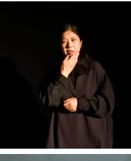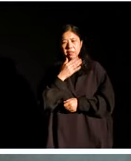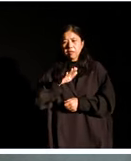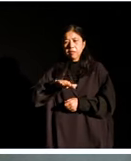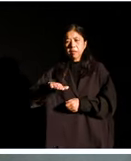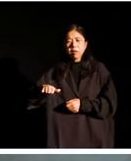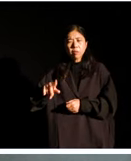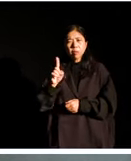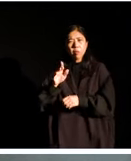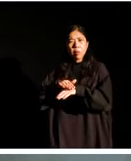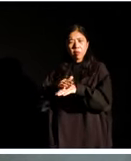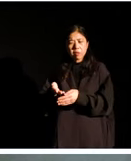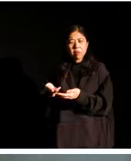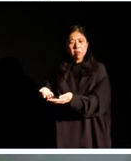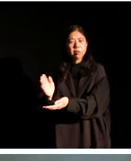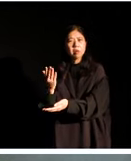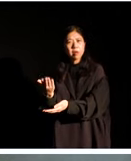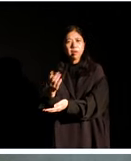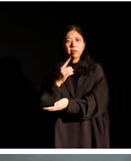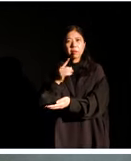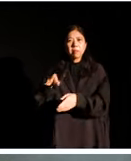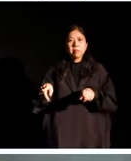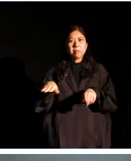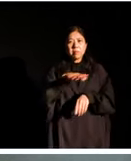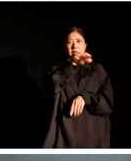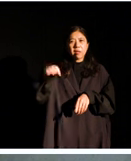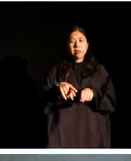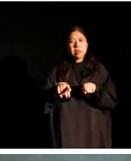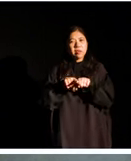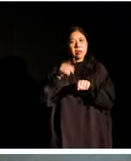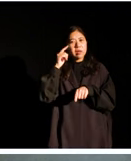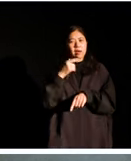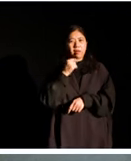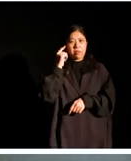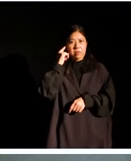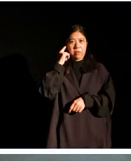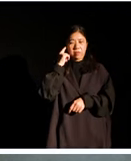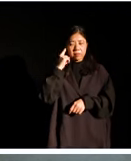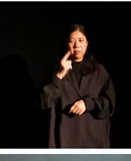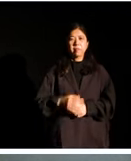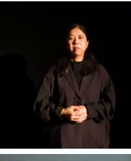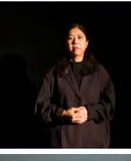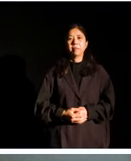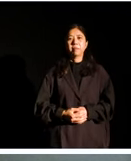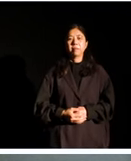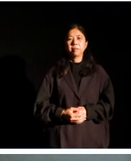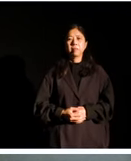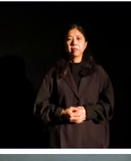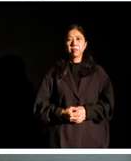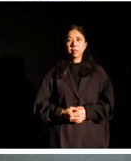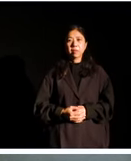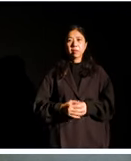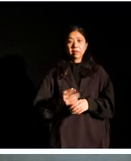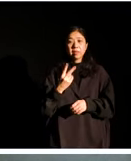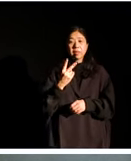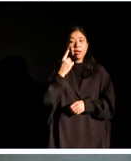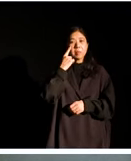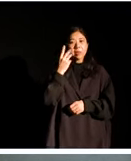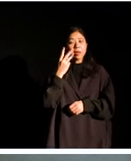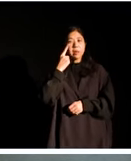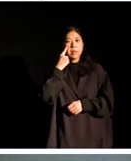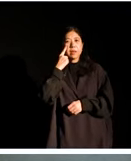をどう展開していくのか皆様と共に考えていく機会にしたいと考えております本日は第2回及び第